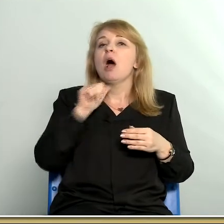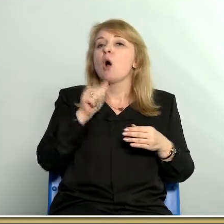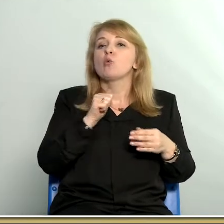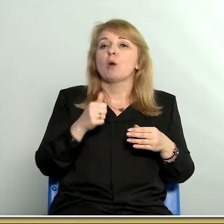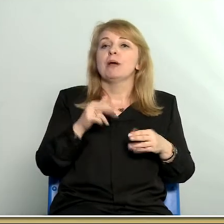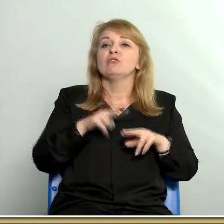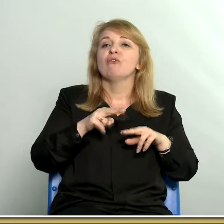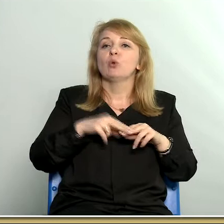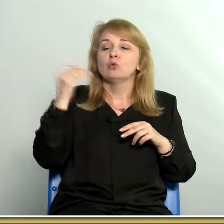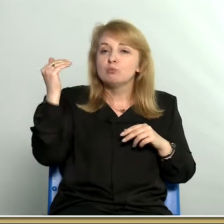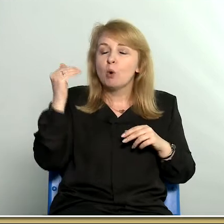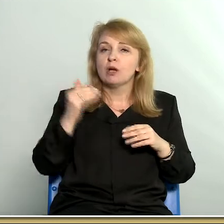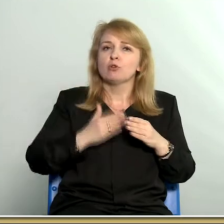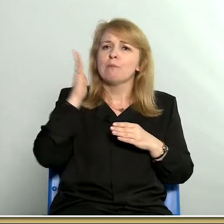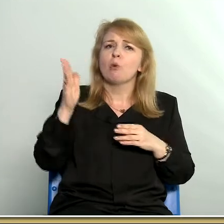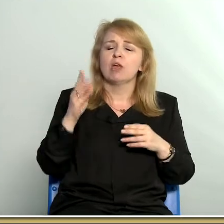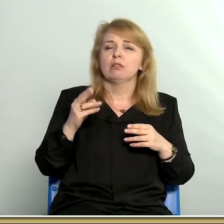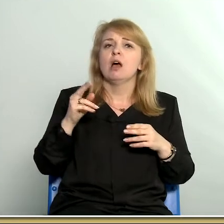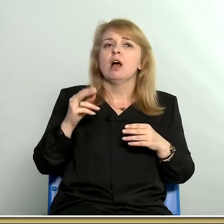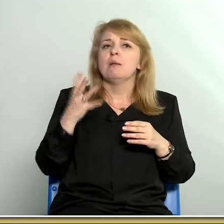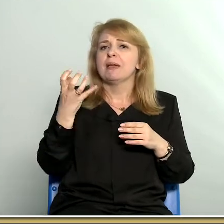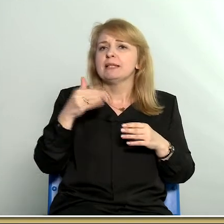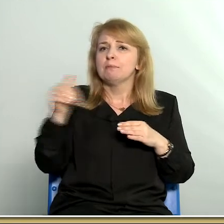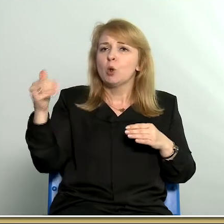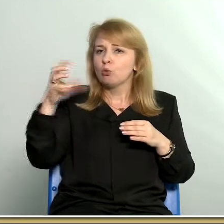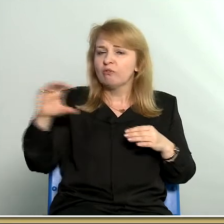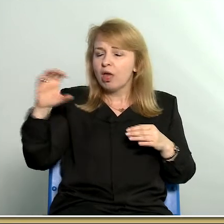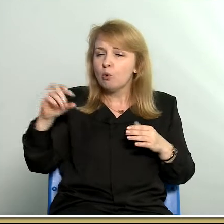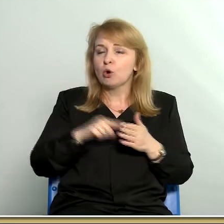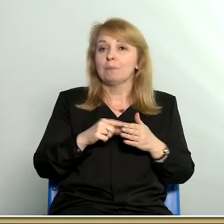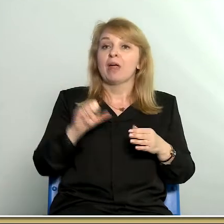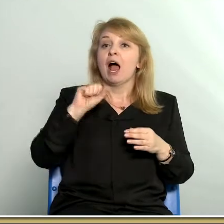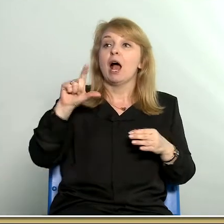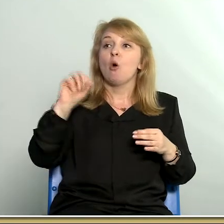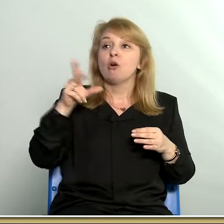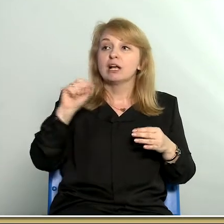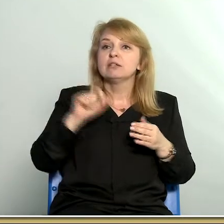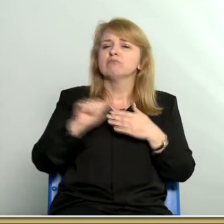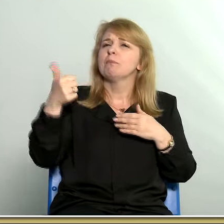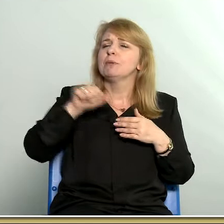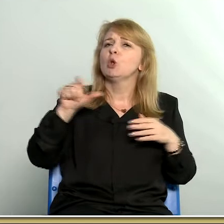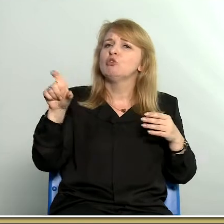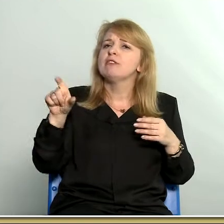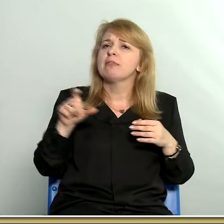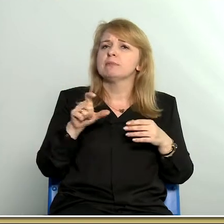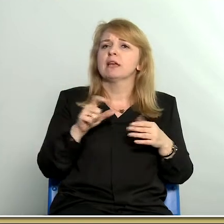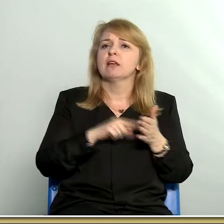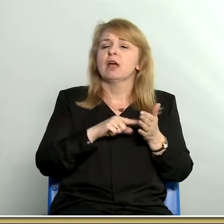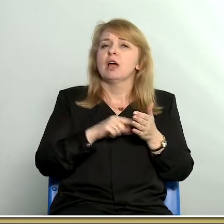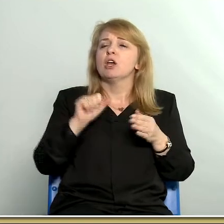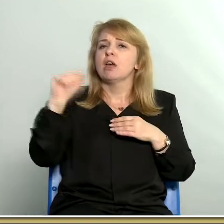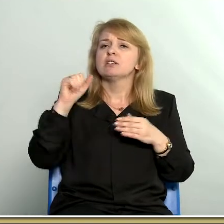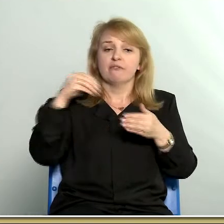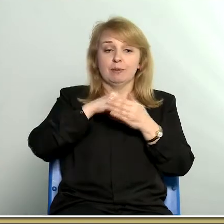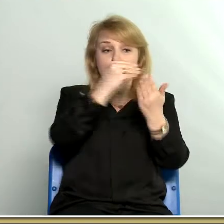Społeczny ponad 500 mln euro i alokacja około 1,7 mld. Znajdziemy ją w